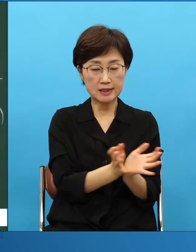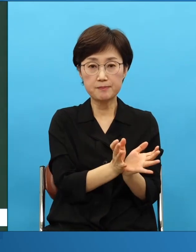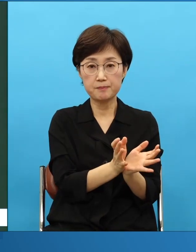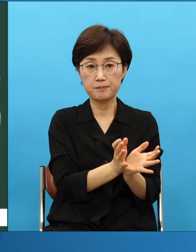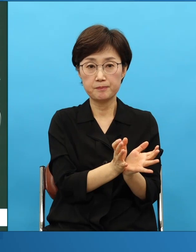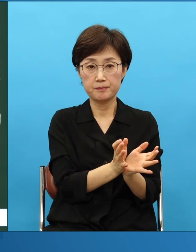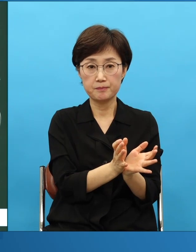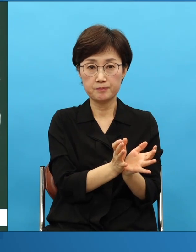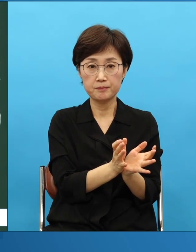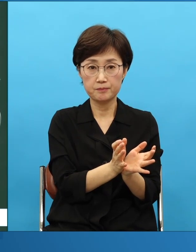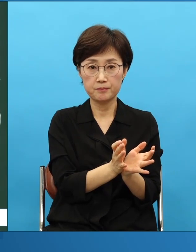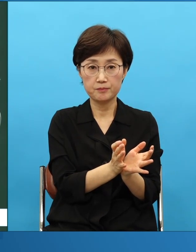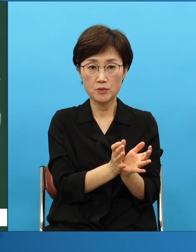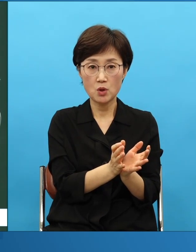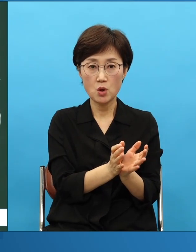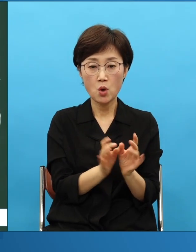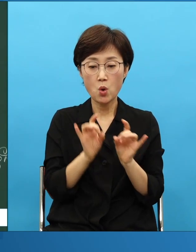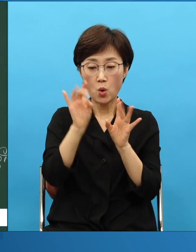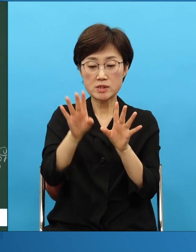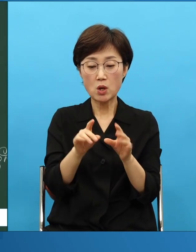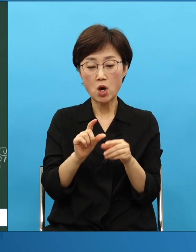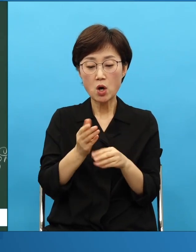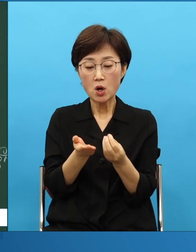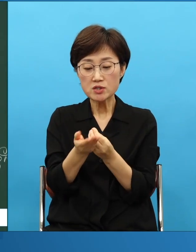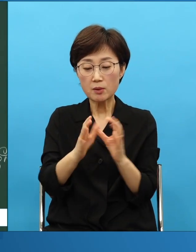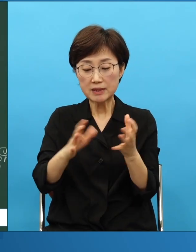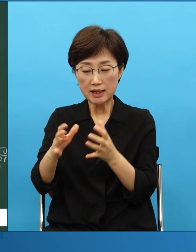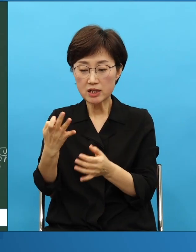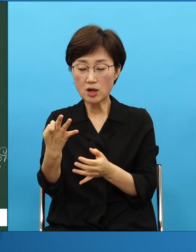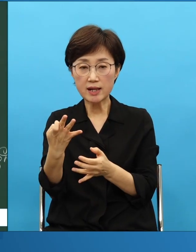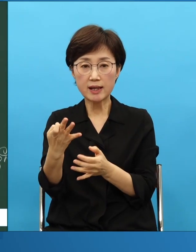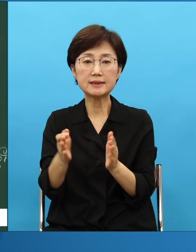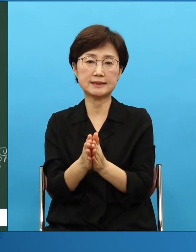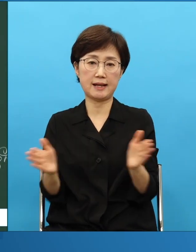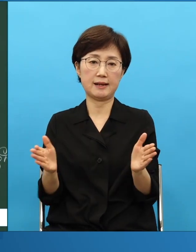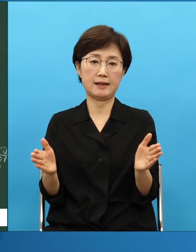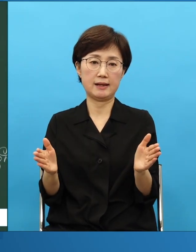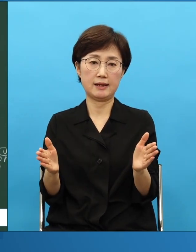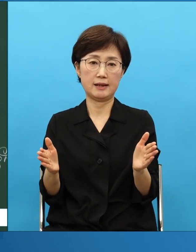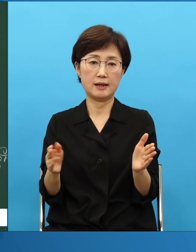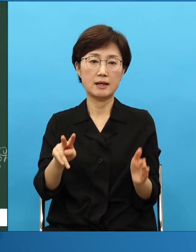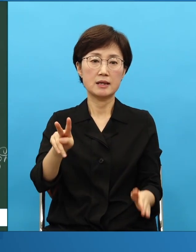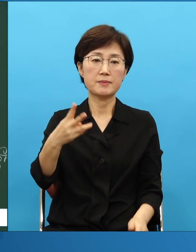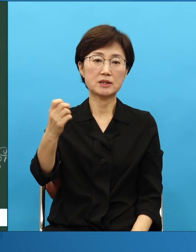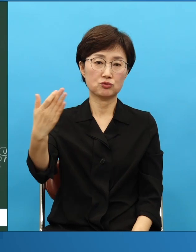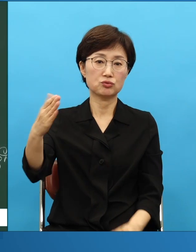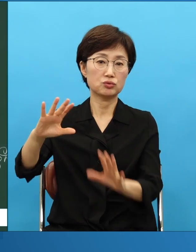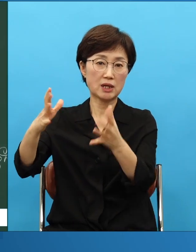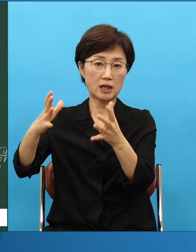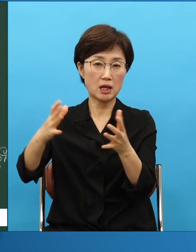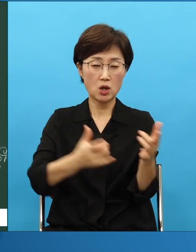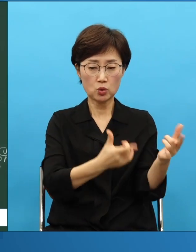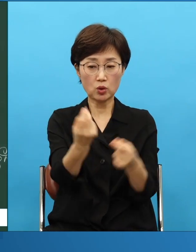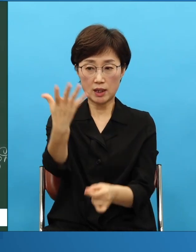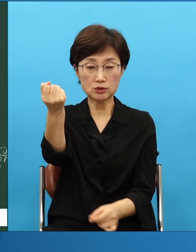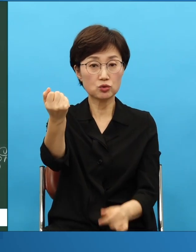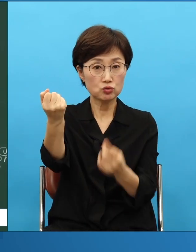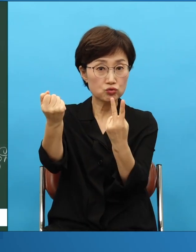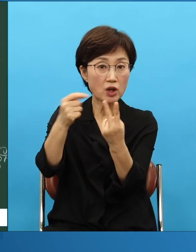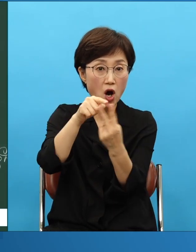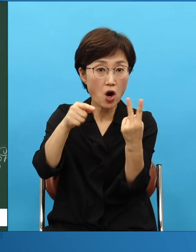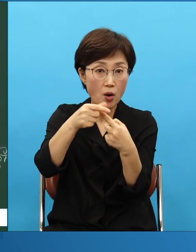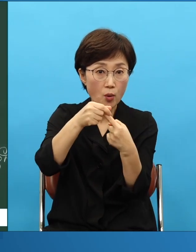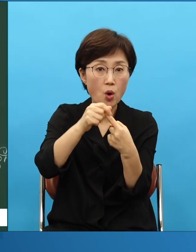14개 나라부터 음악을 어떻게 할 거냐 한번 생각해봐요. 229개 나라가 똑같이 하는 게 2개가 있어요. 그 한 개가 뭔가